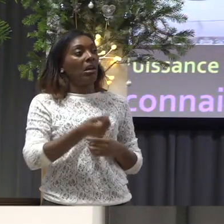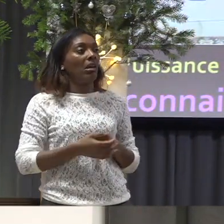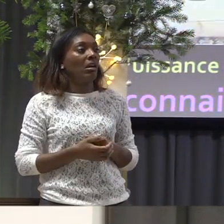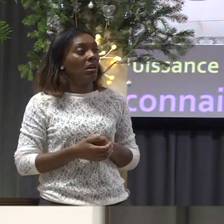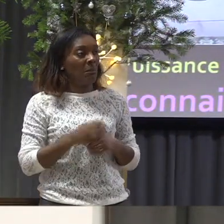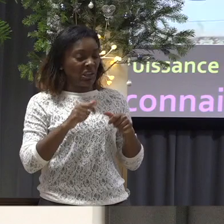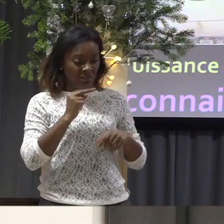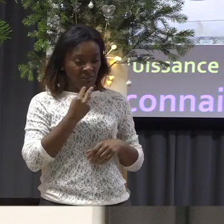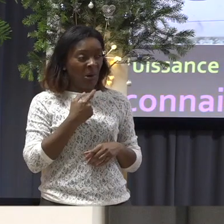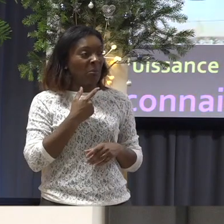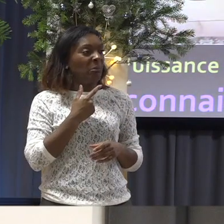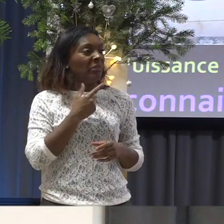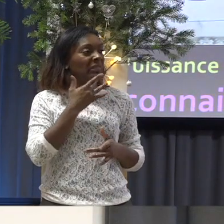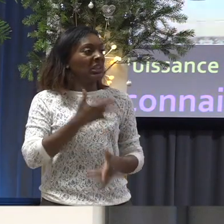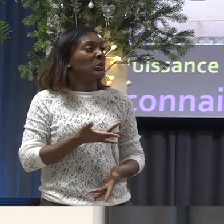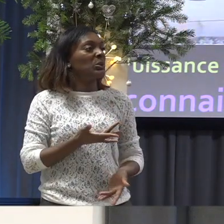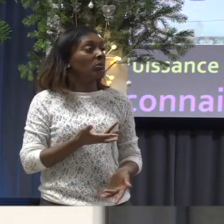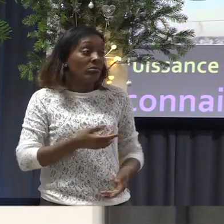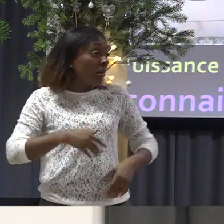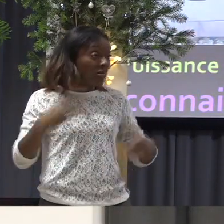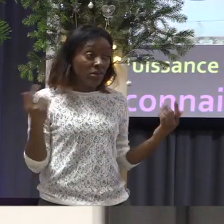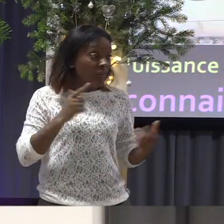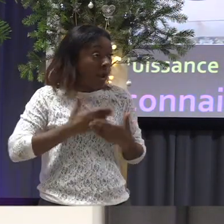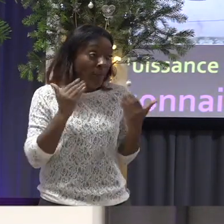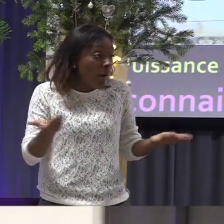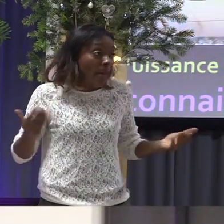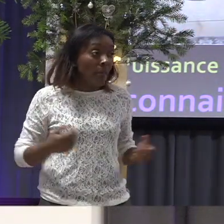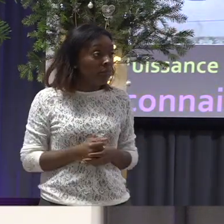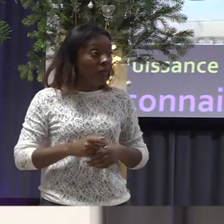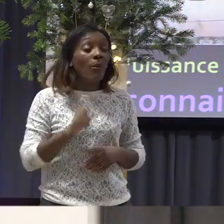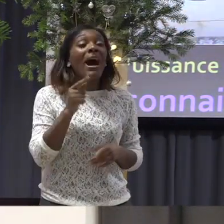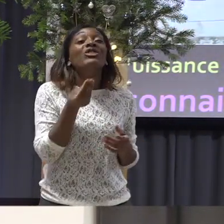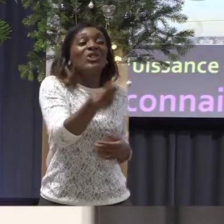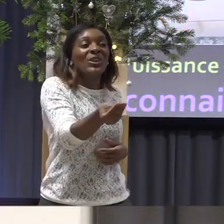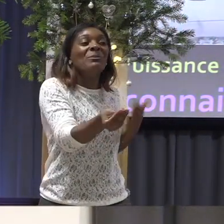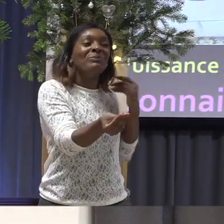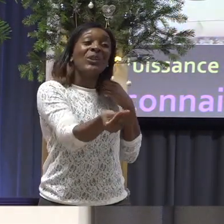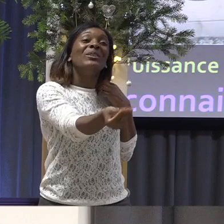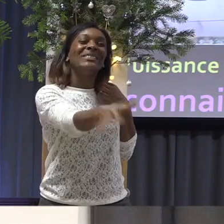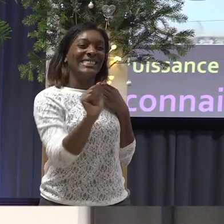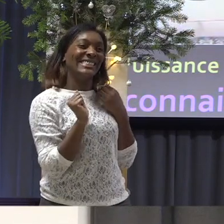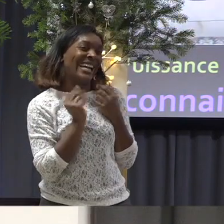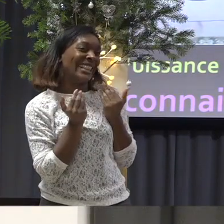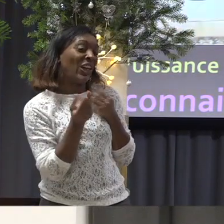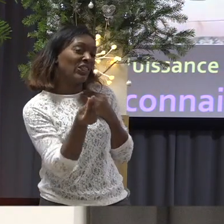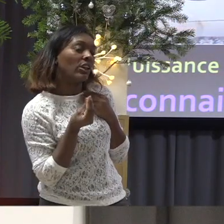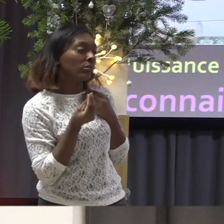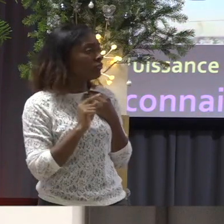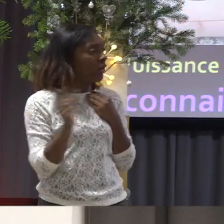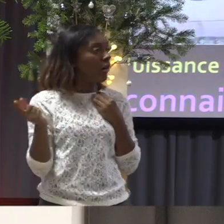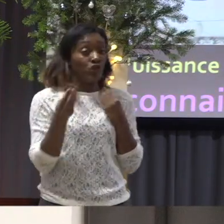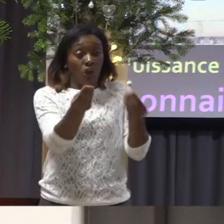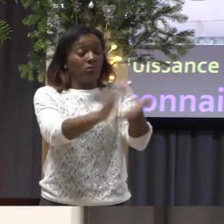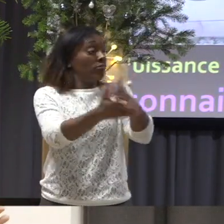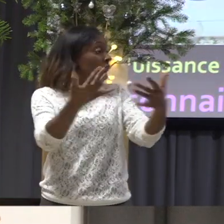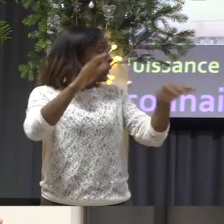qu'il faut savoir aimer au-delà et ne pas regarder ce qui est en face. Parce que ça peut arriver à tout le monde, ça